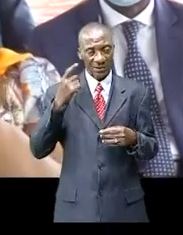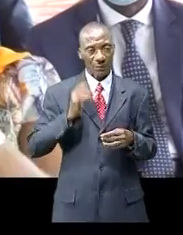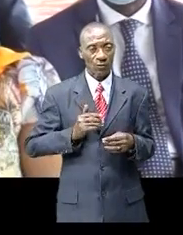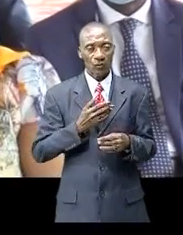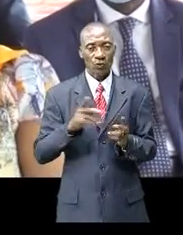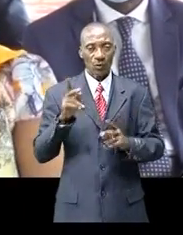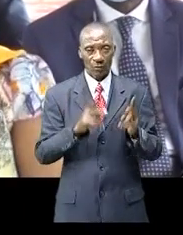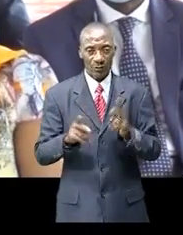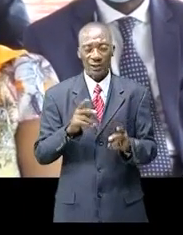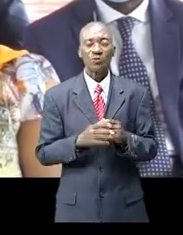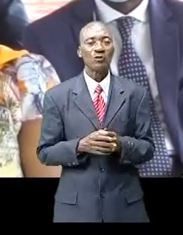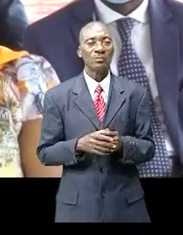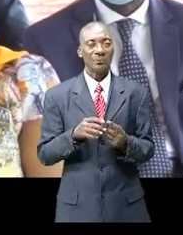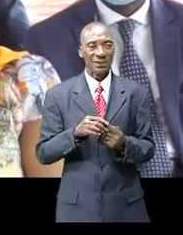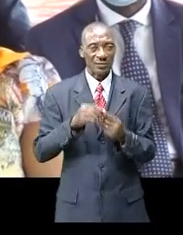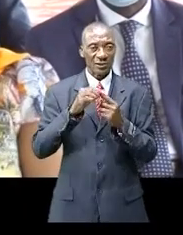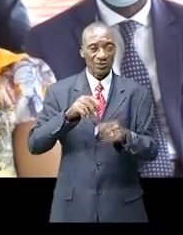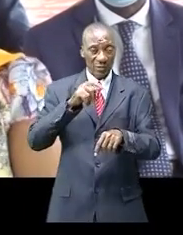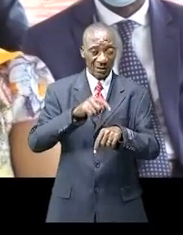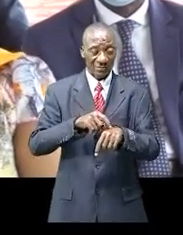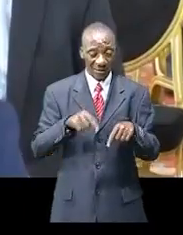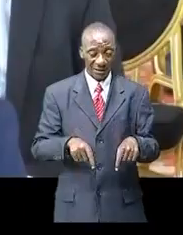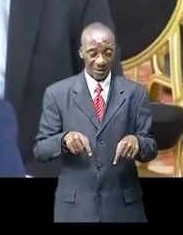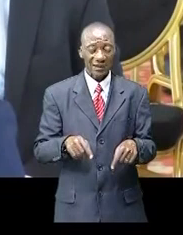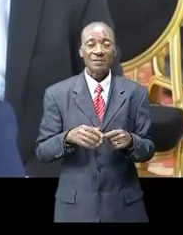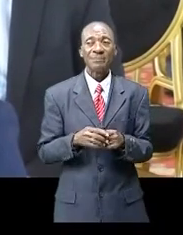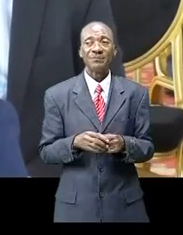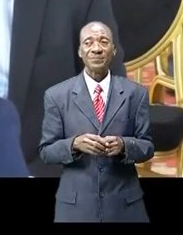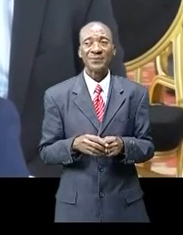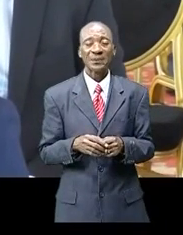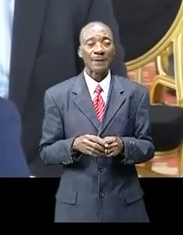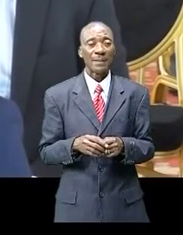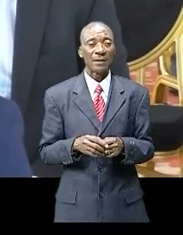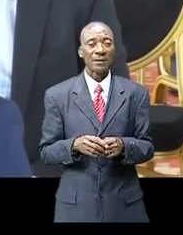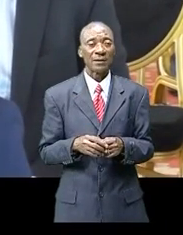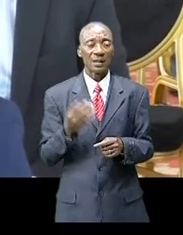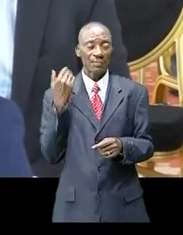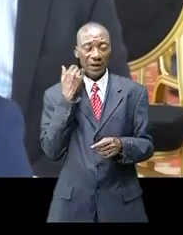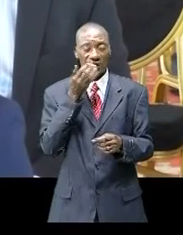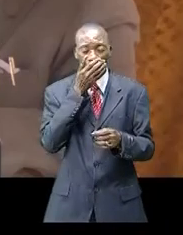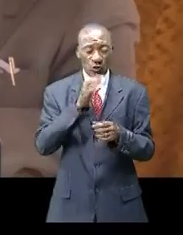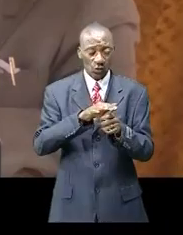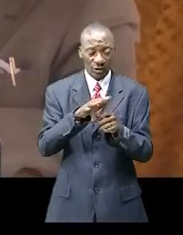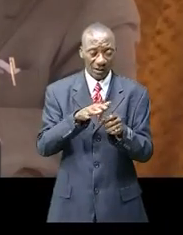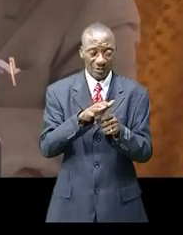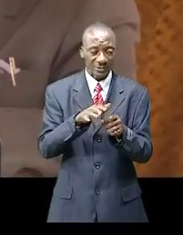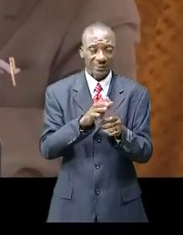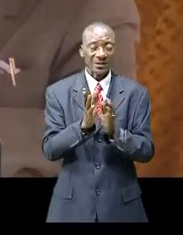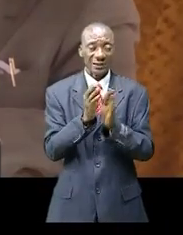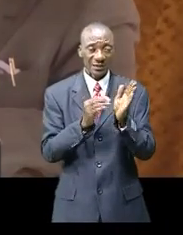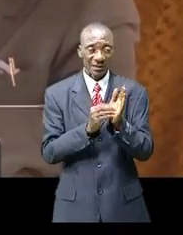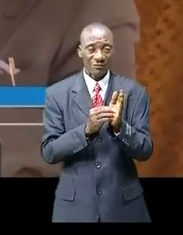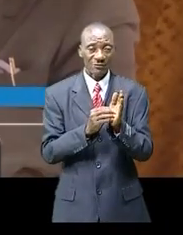moment crucial où l'humanité entière est frappée par la pandémie du Covid-19. Autant l'OCC